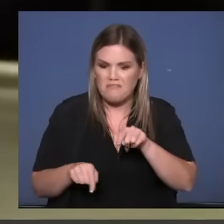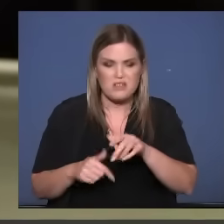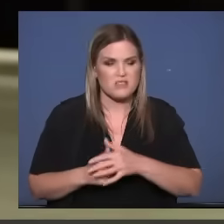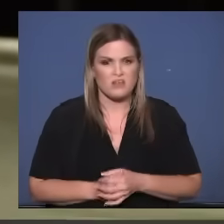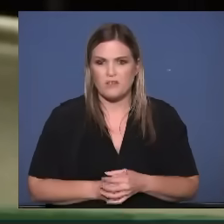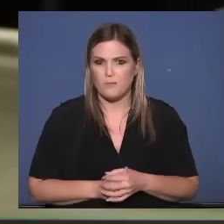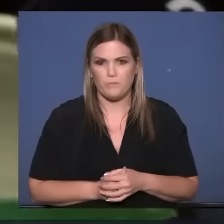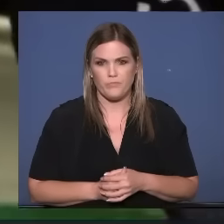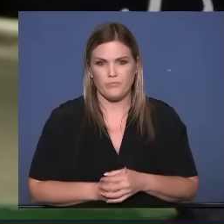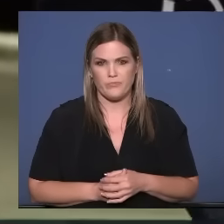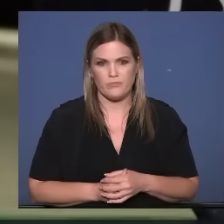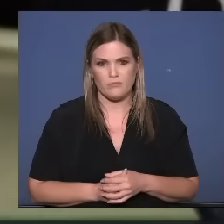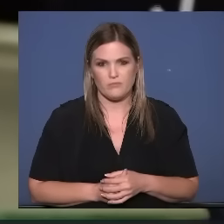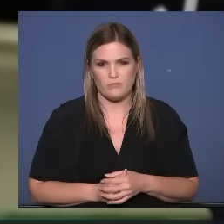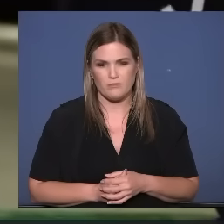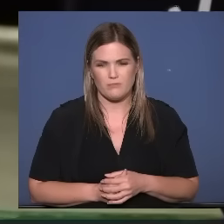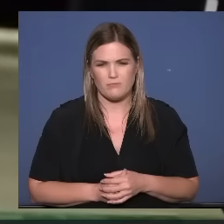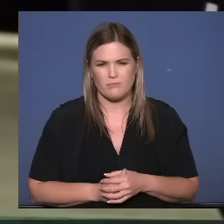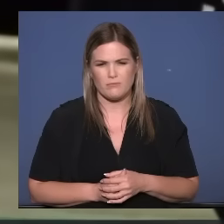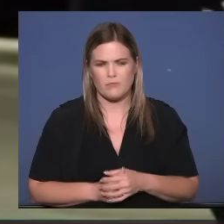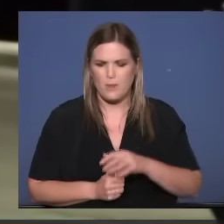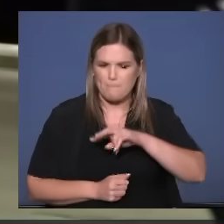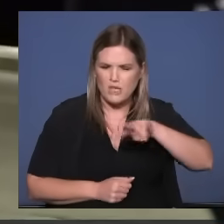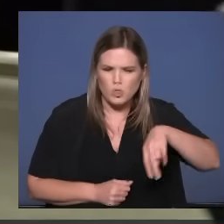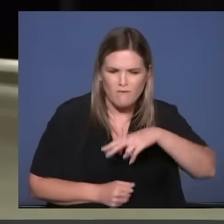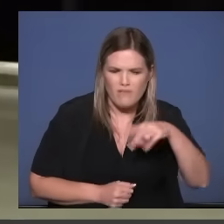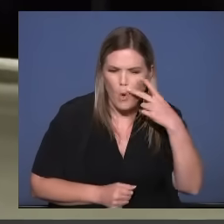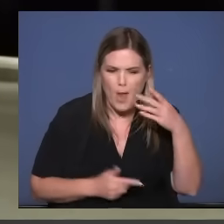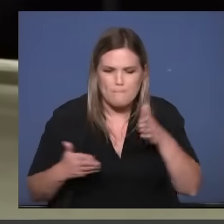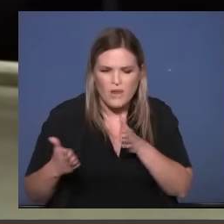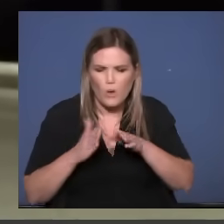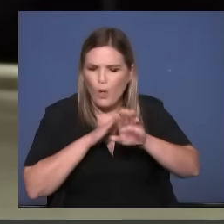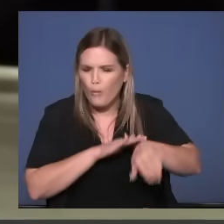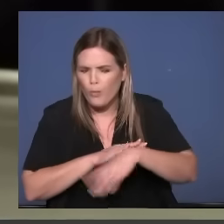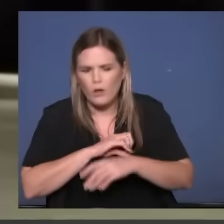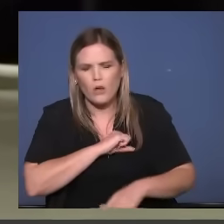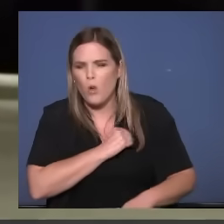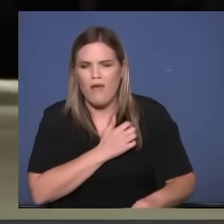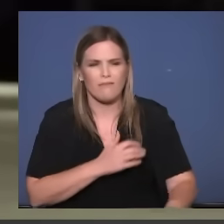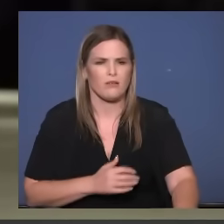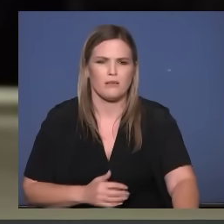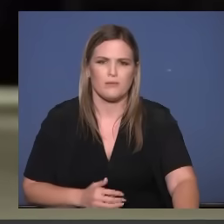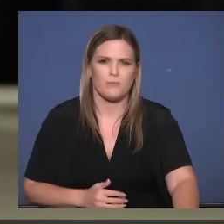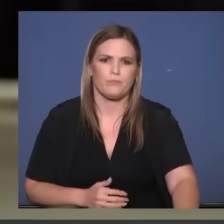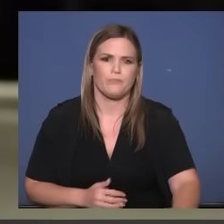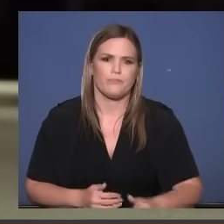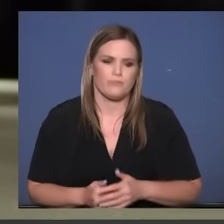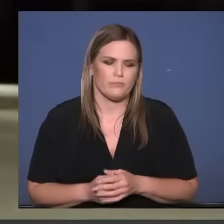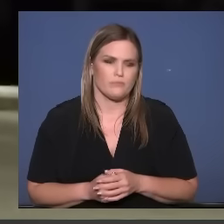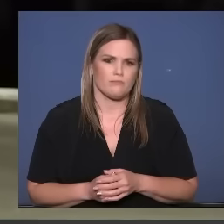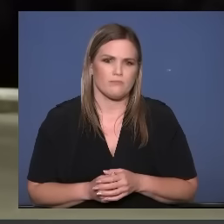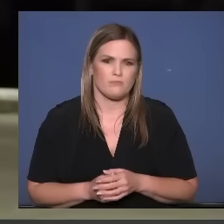כזה כשאתה מסתובב פה ורואה את מתולה ריקה כואב הלב כואב הלב כמו